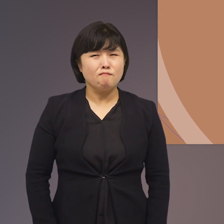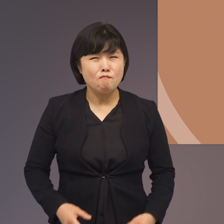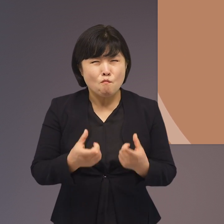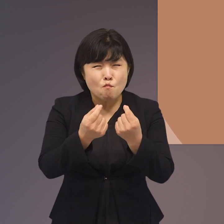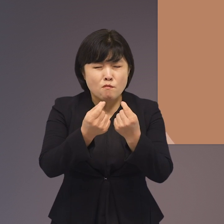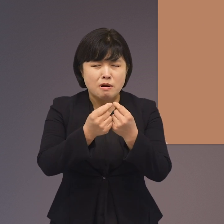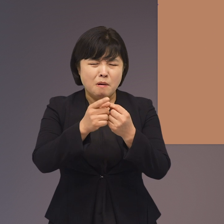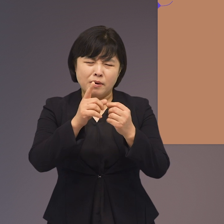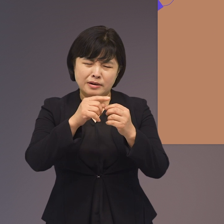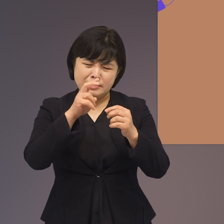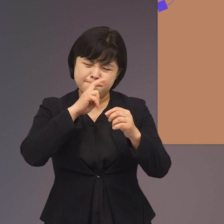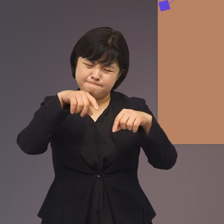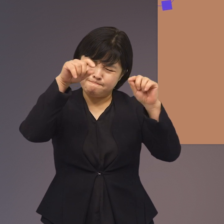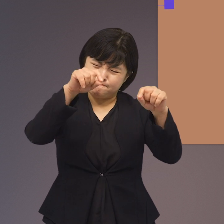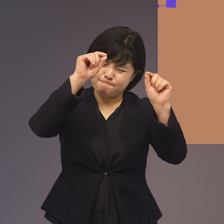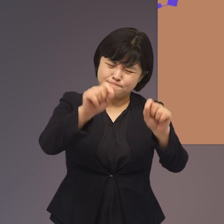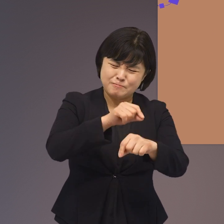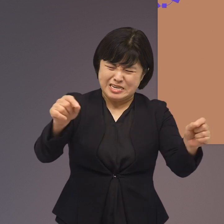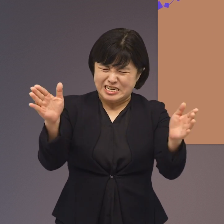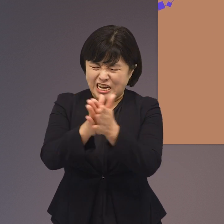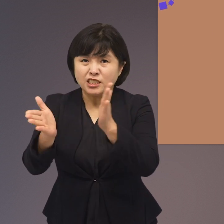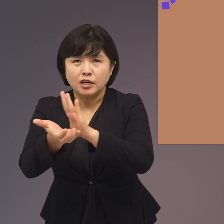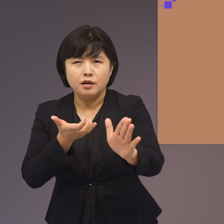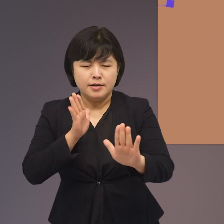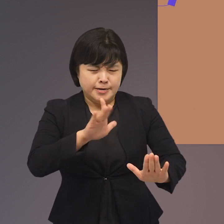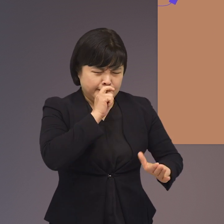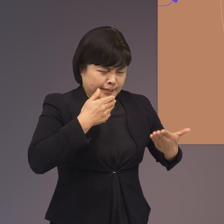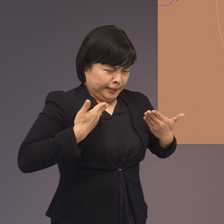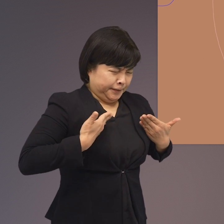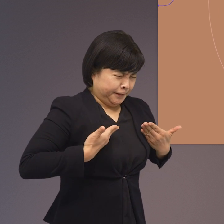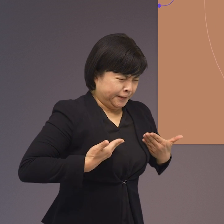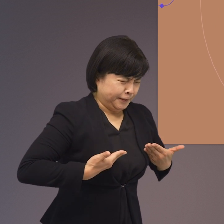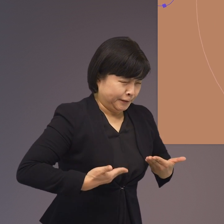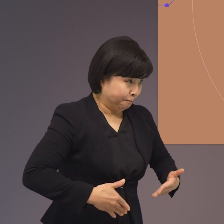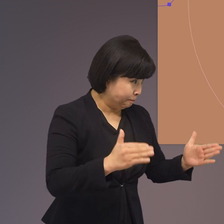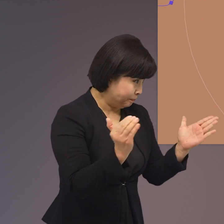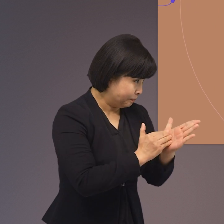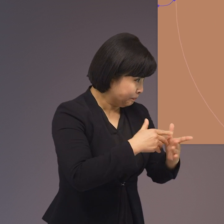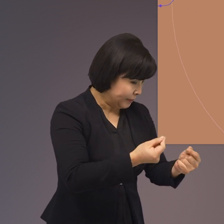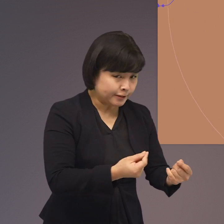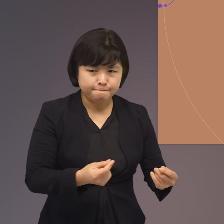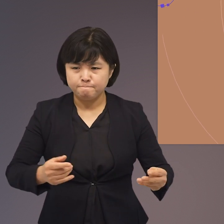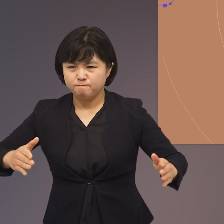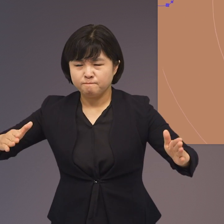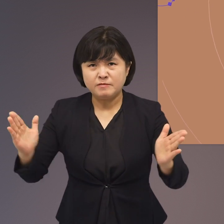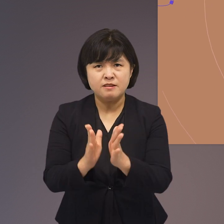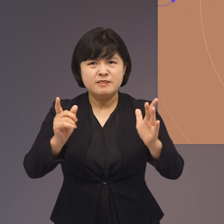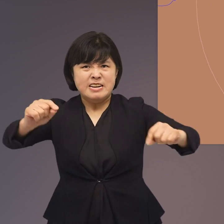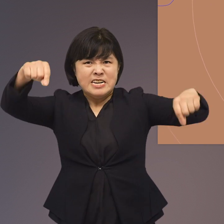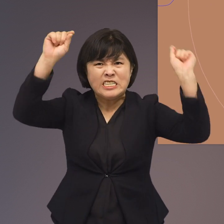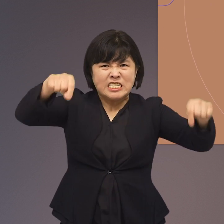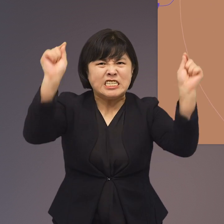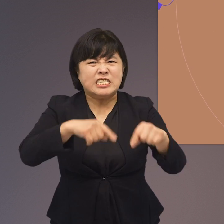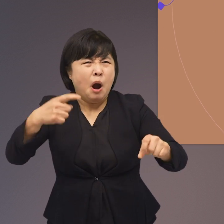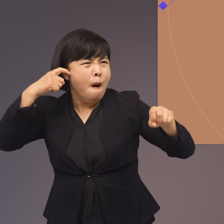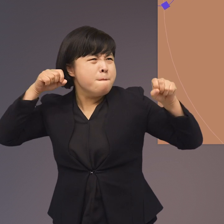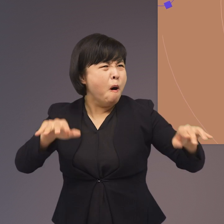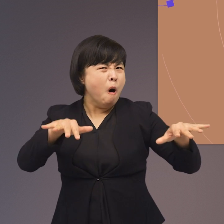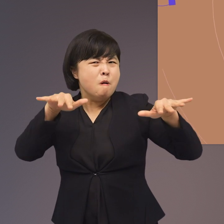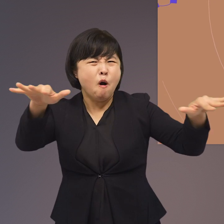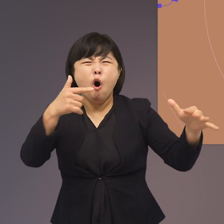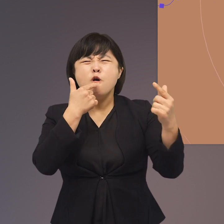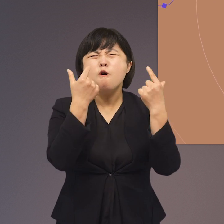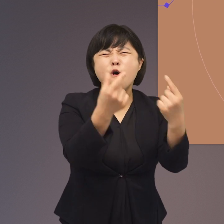실상 그 어떤 웅장한 오케스트라도 실은 침묵에서부터 시작하는 것처럼 피와